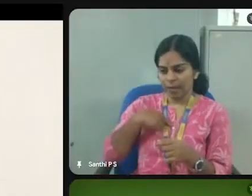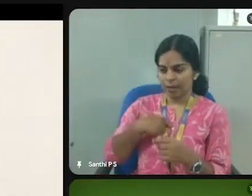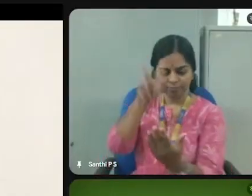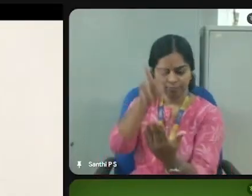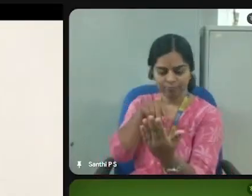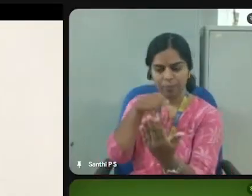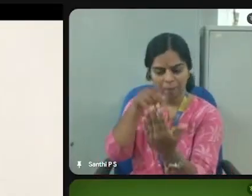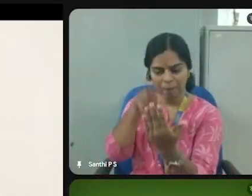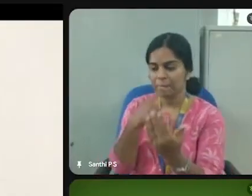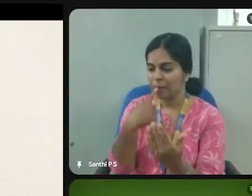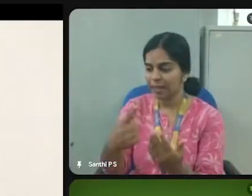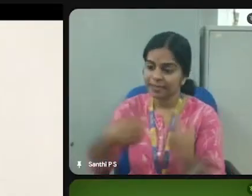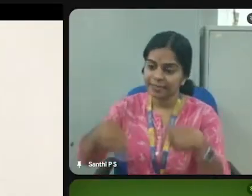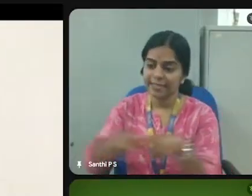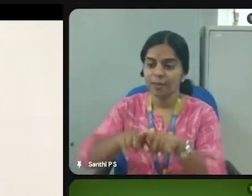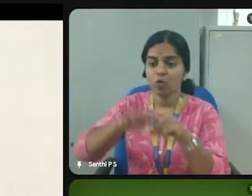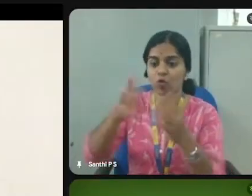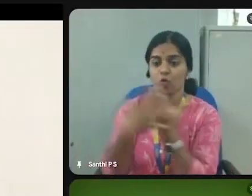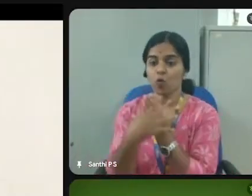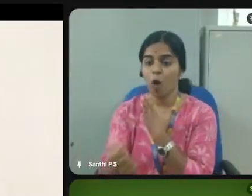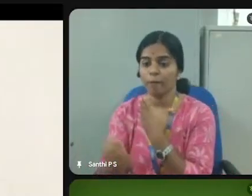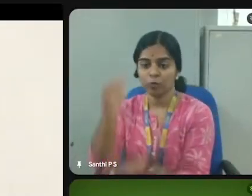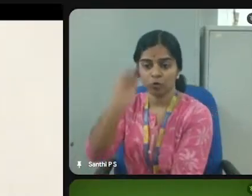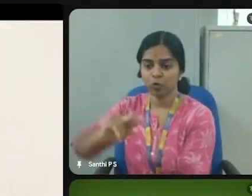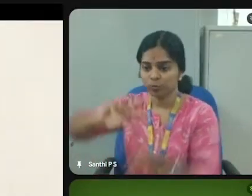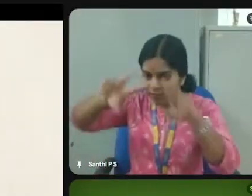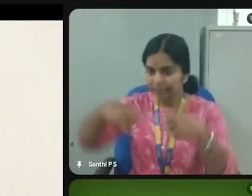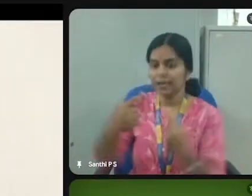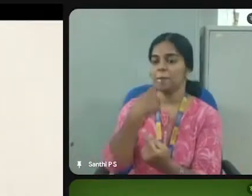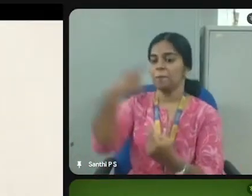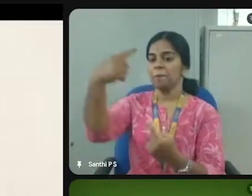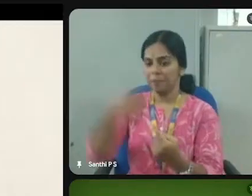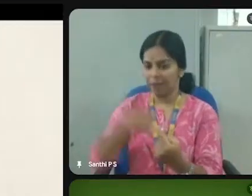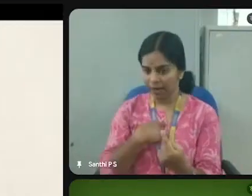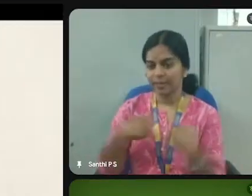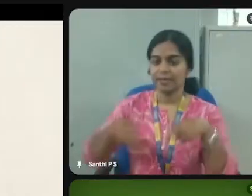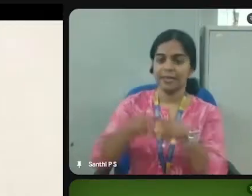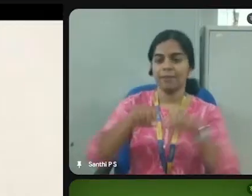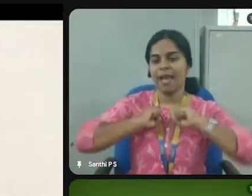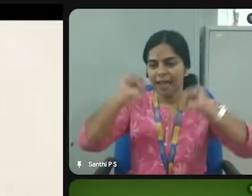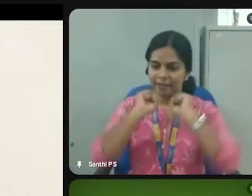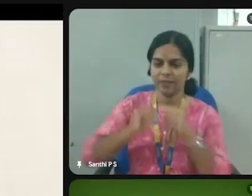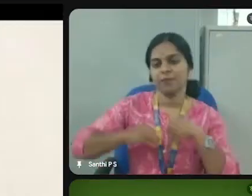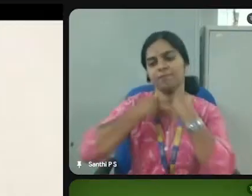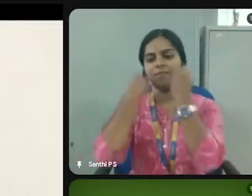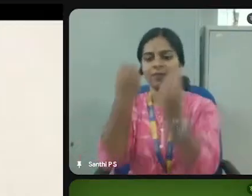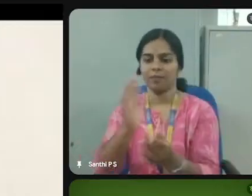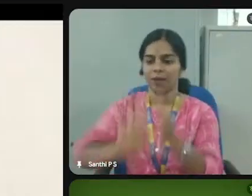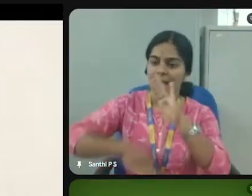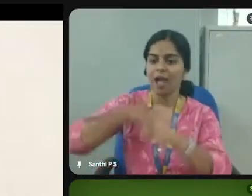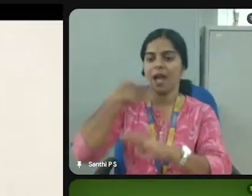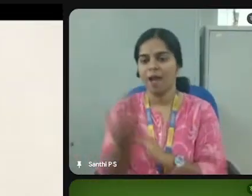അത് തിരിച്ചു പറയിപ്പിക്കാനുള്ള ആക്ടിവിറ്റീസും കൂടെ നമുക്ക് ആ ഒരു സ്റ്റേജിൽ കുട്ടികളിൽ വർക്ക് ചെയ്യാവുന്നതാണ്. അത് കഴിഞ്ഞ്